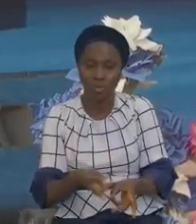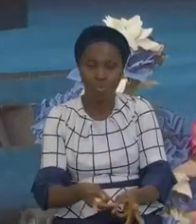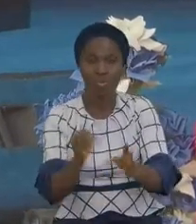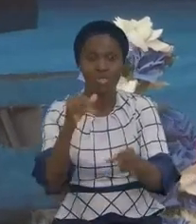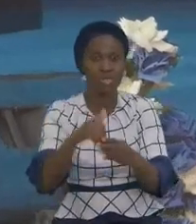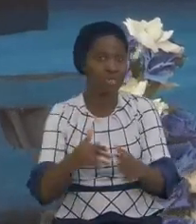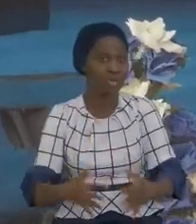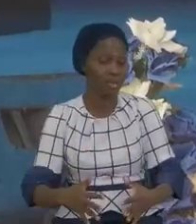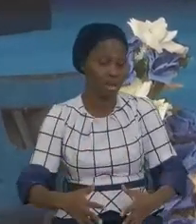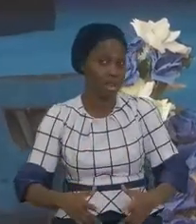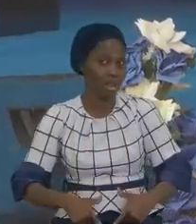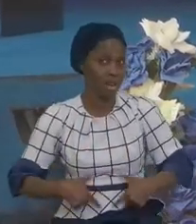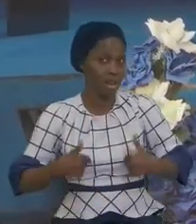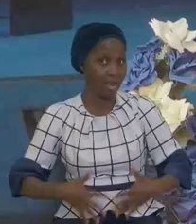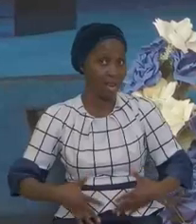vie.